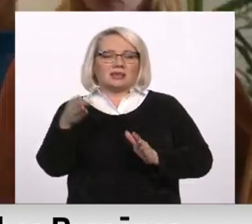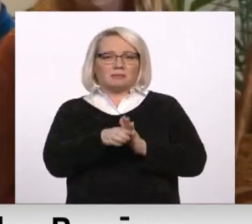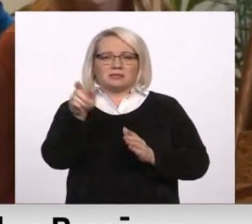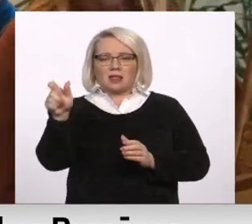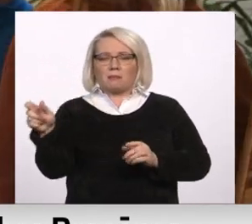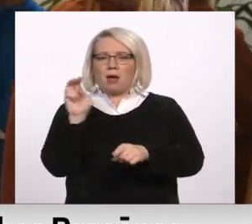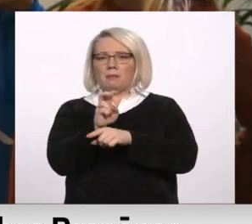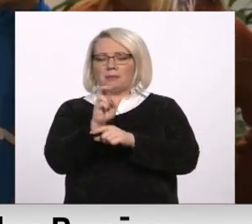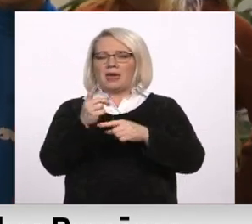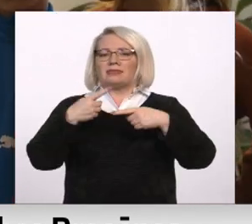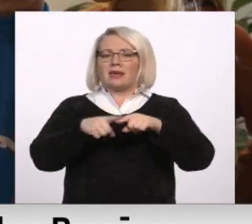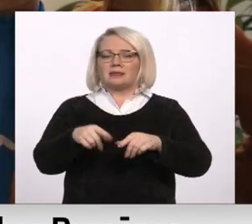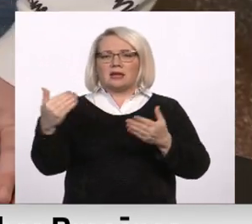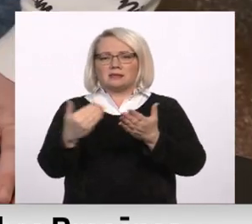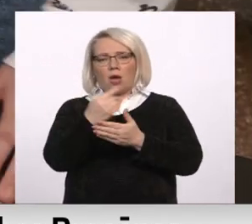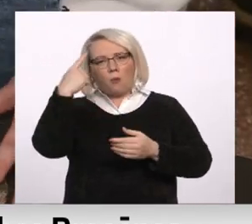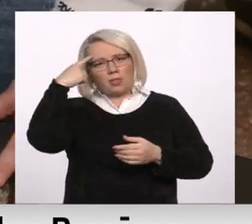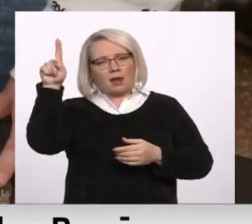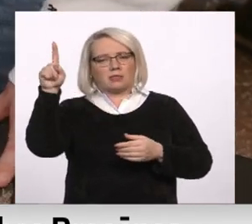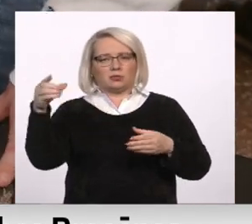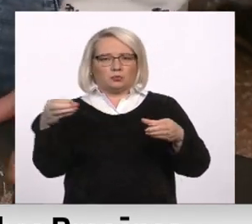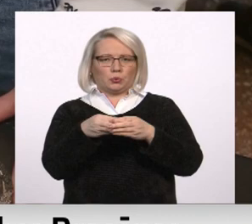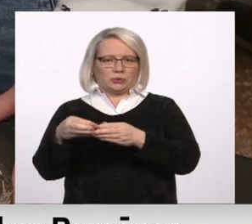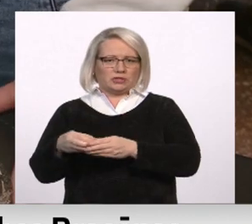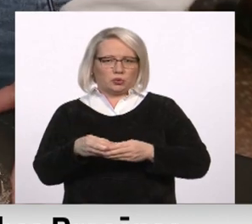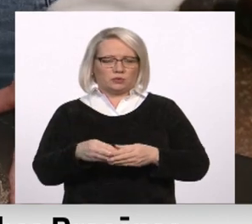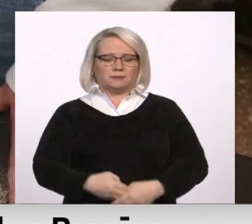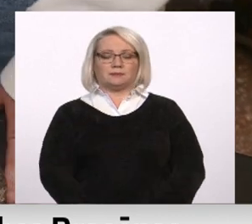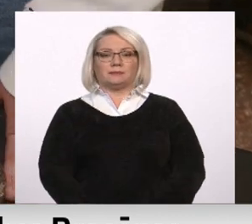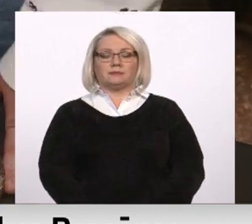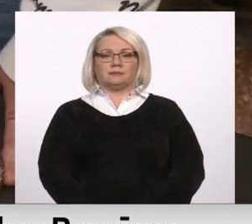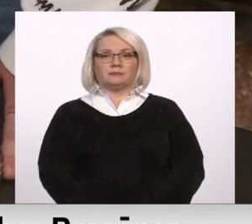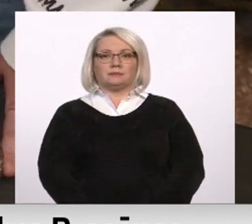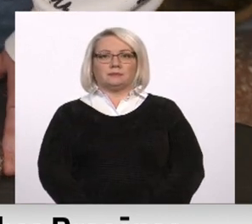apmeklē tehniskās jaunradas pulciņus. Ieva Benefelda, Lans Peršavits, Skrundas televīzija.